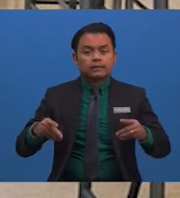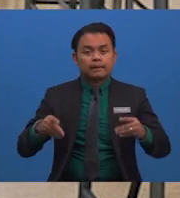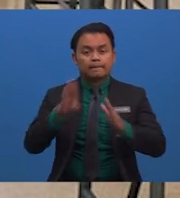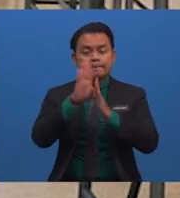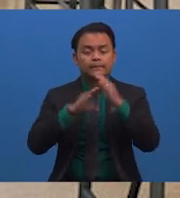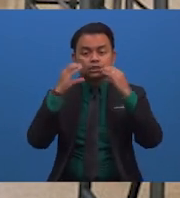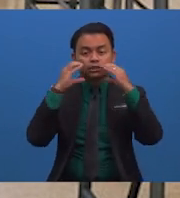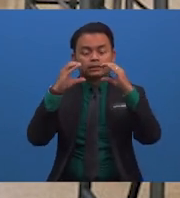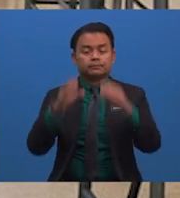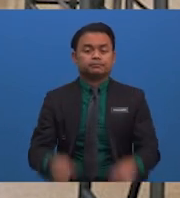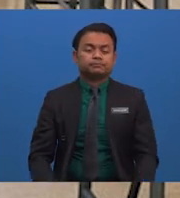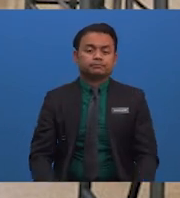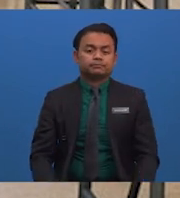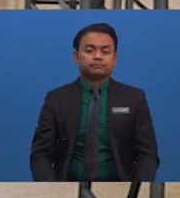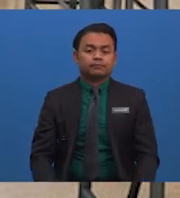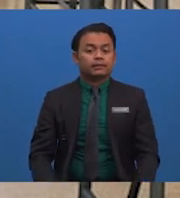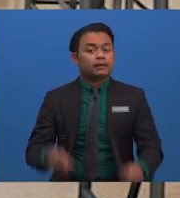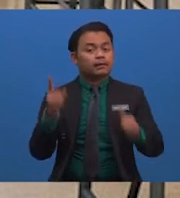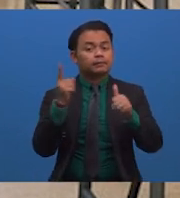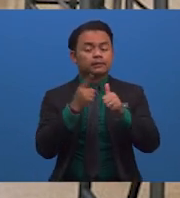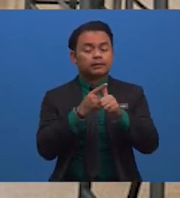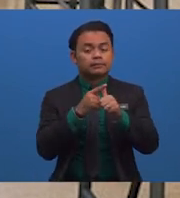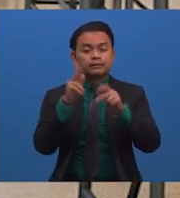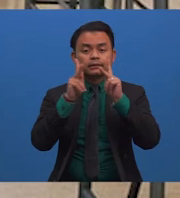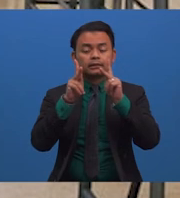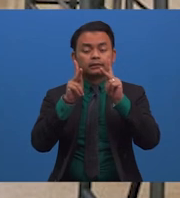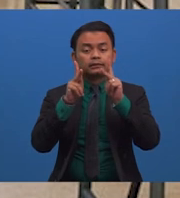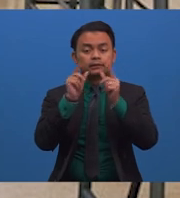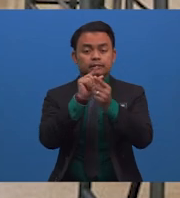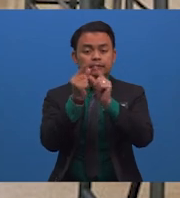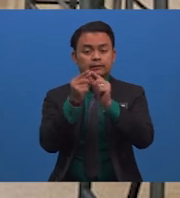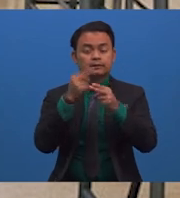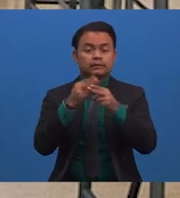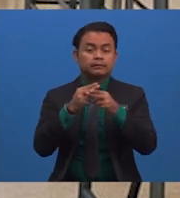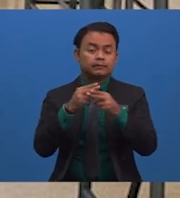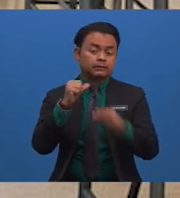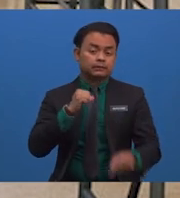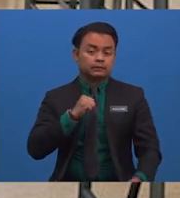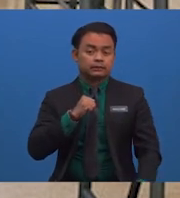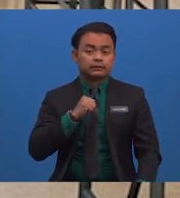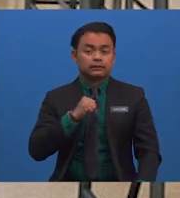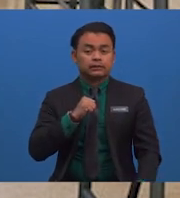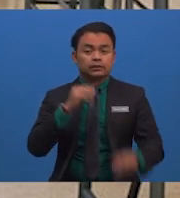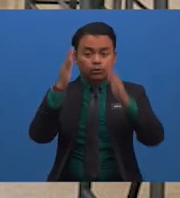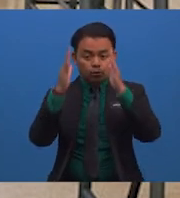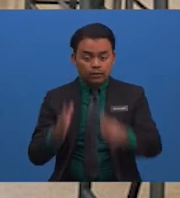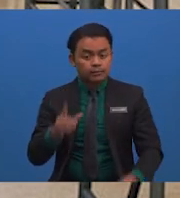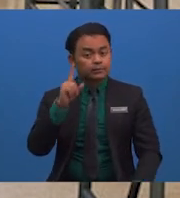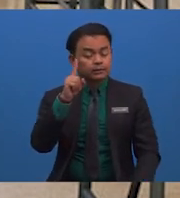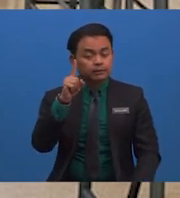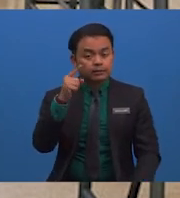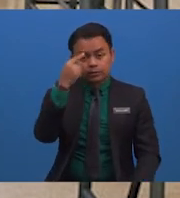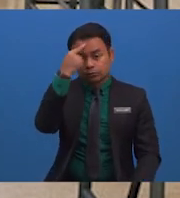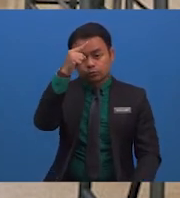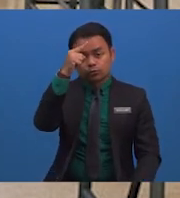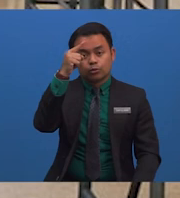Situasi pertama ialah kata ganti nama diri orang pertama untuk saya. kata